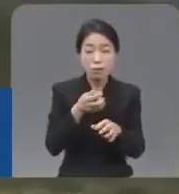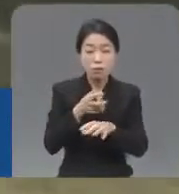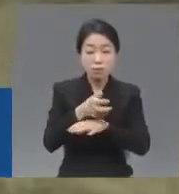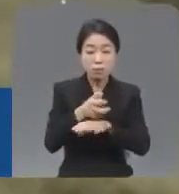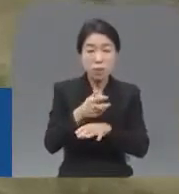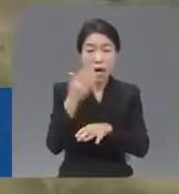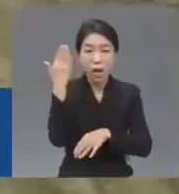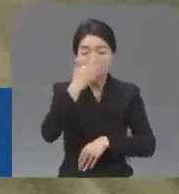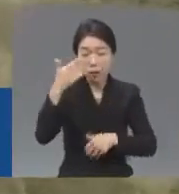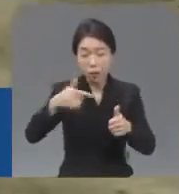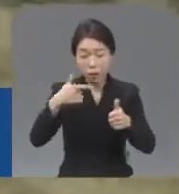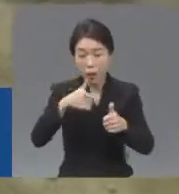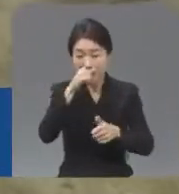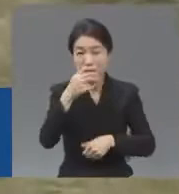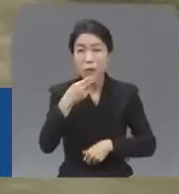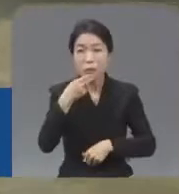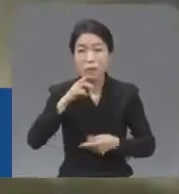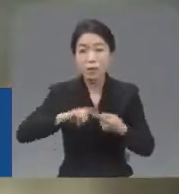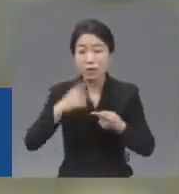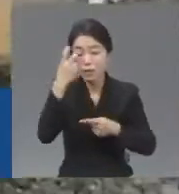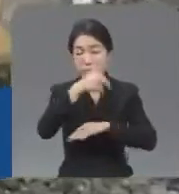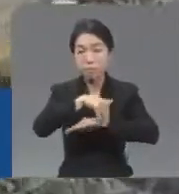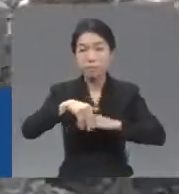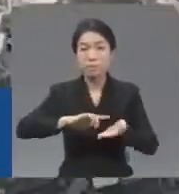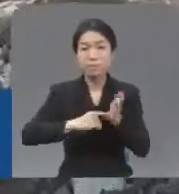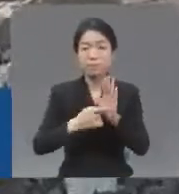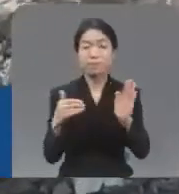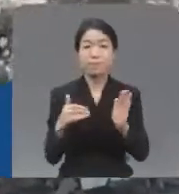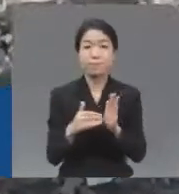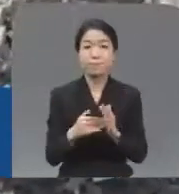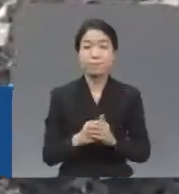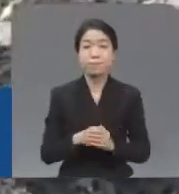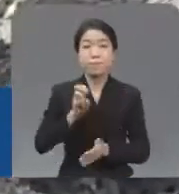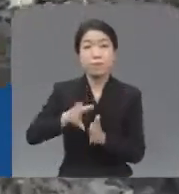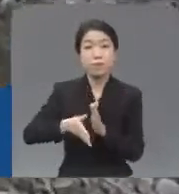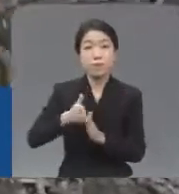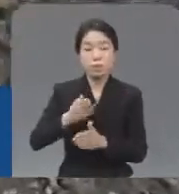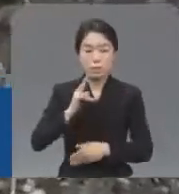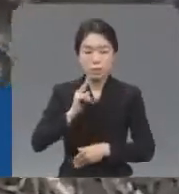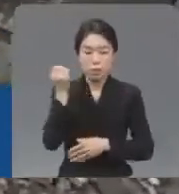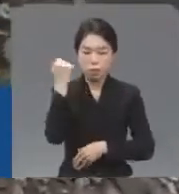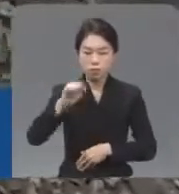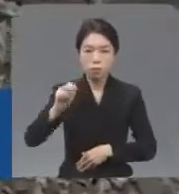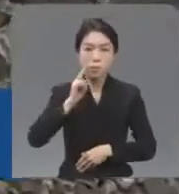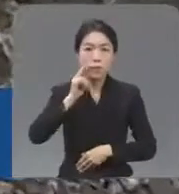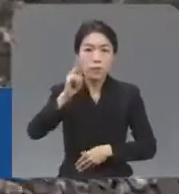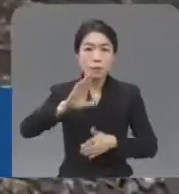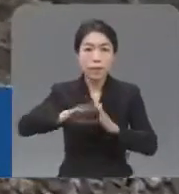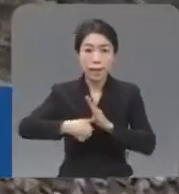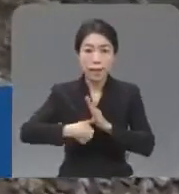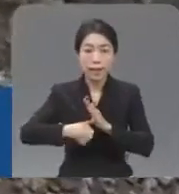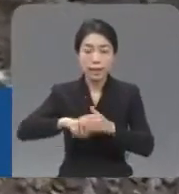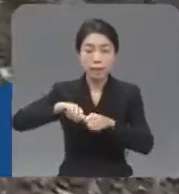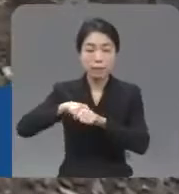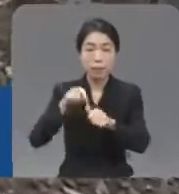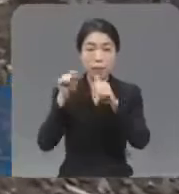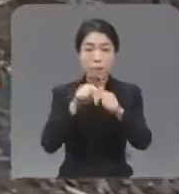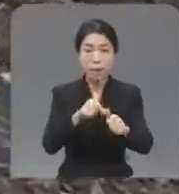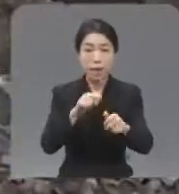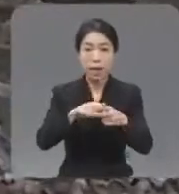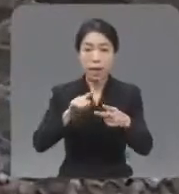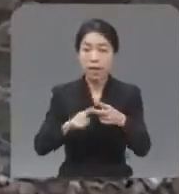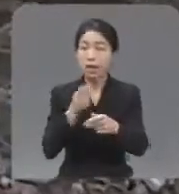장치가 제대로 설치됐는지 등을 점검한다고 밝혔습니다. 광주시는 중대한 위반 사항이 발견될 경우 과태료를